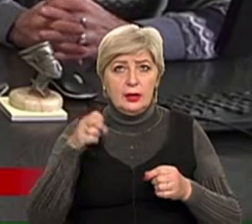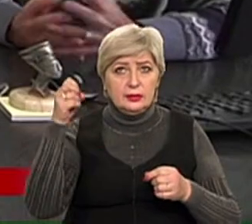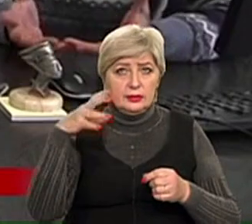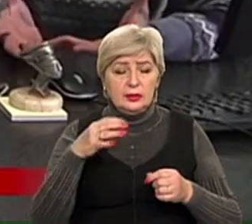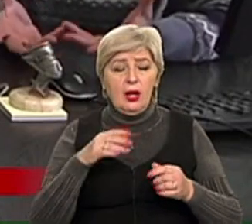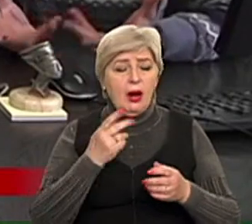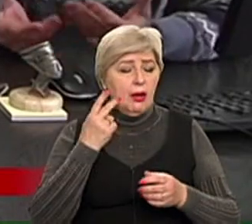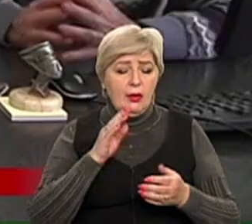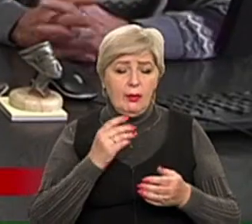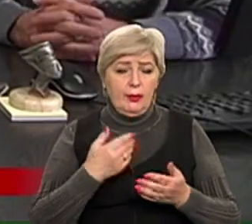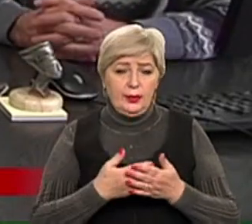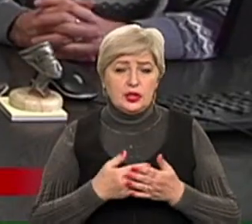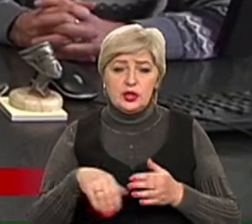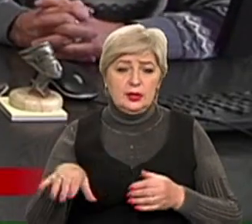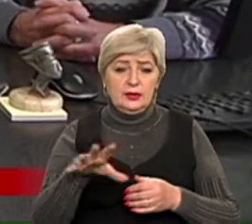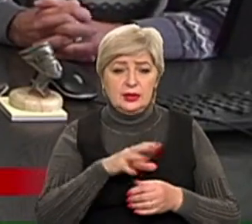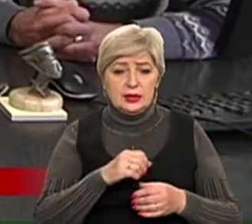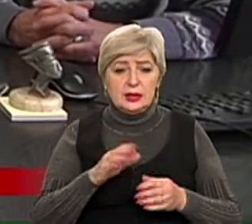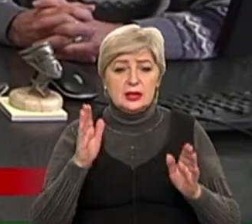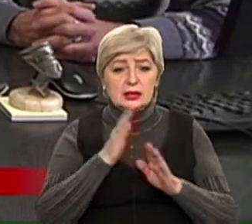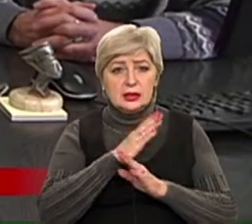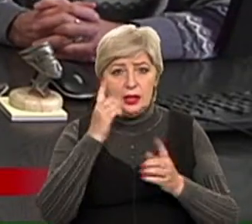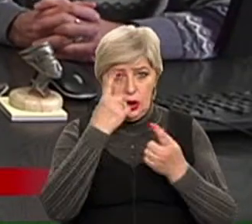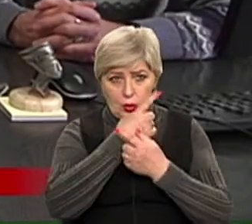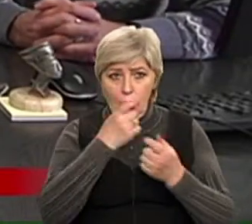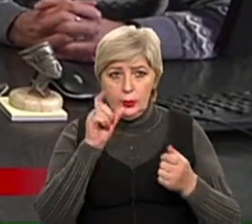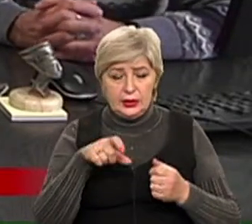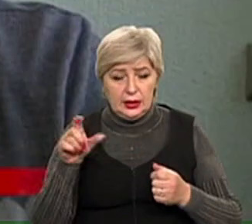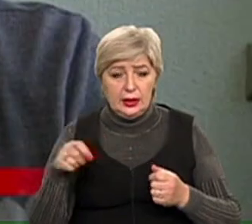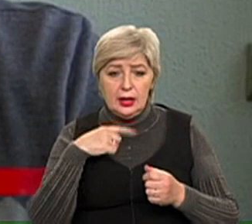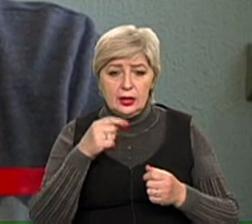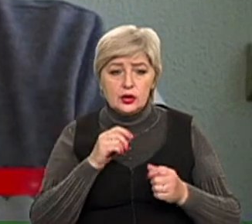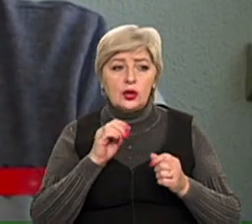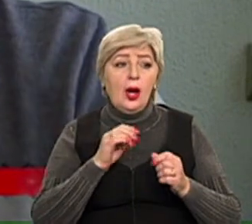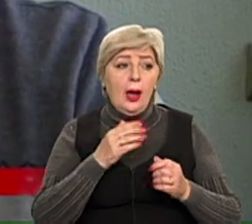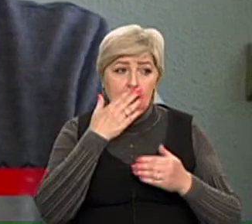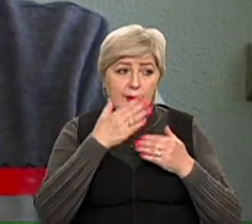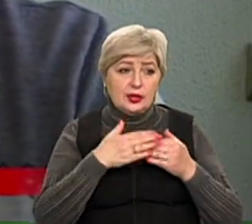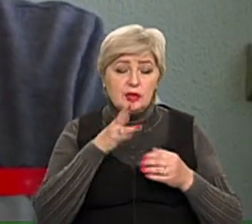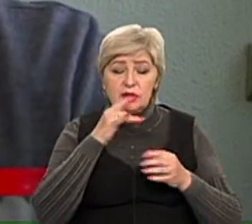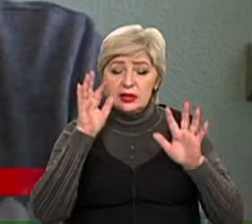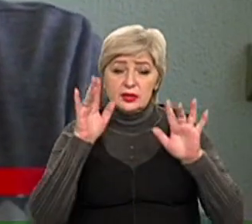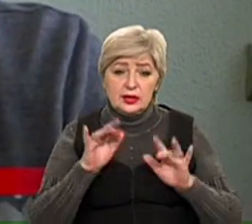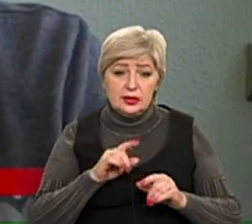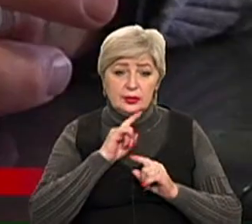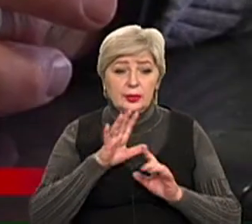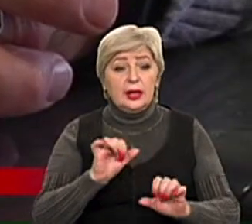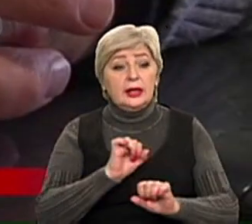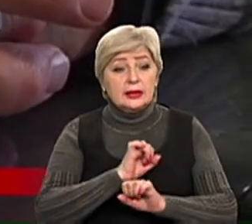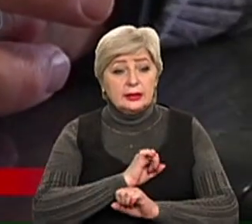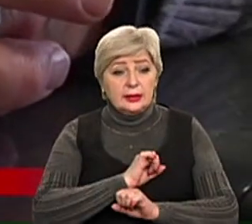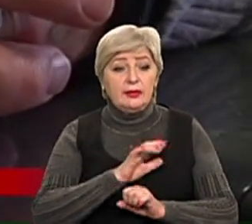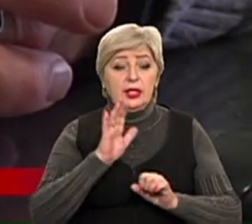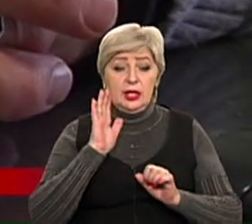всюди. За прогнозами синоптиків, найближчим часом снігопадів не буде. На вихідні ми очікуємо зниження температури